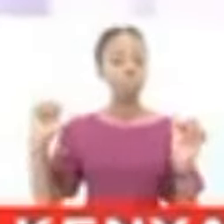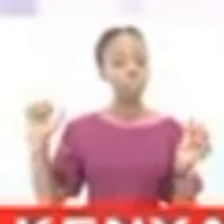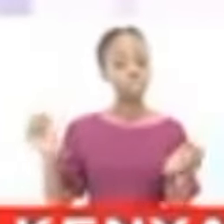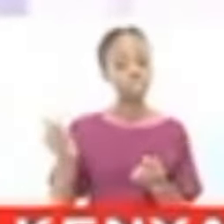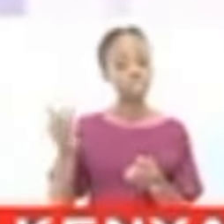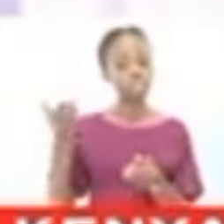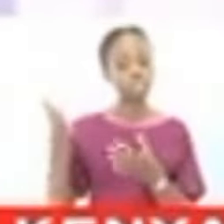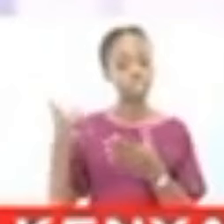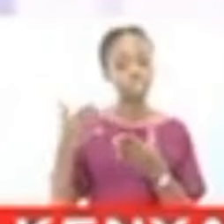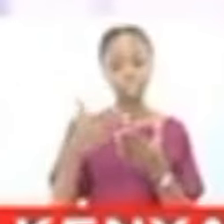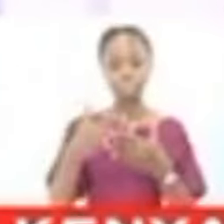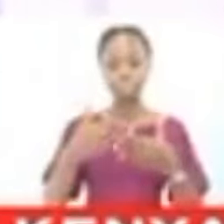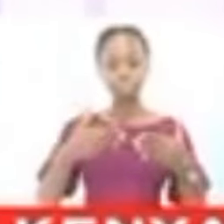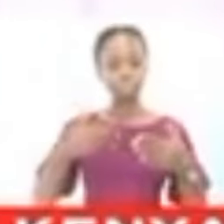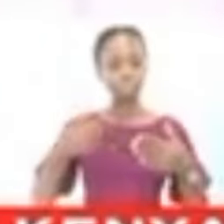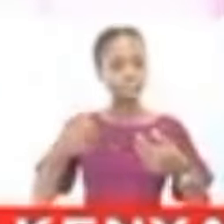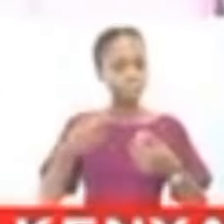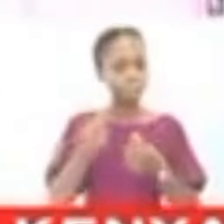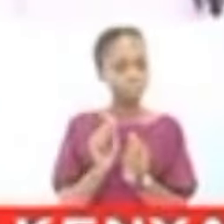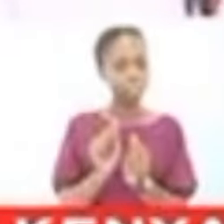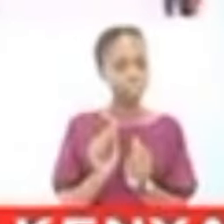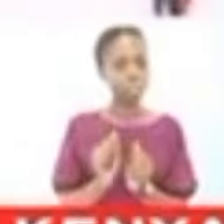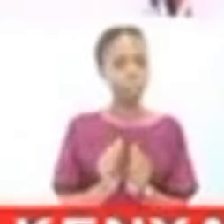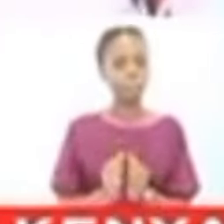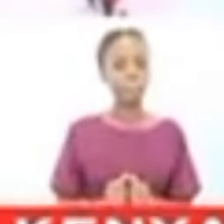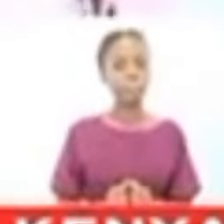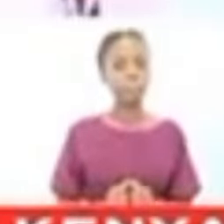Tuokoe hili jambo kabla halijatokea.